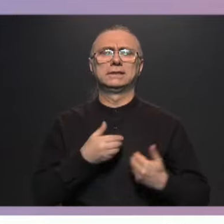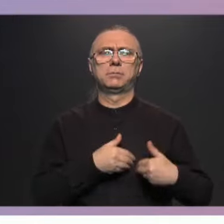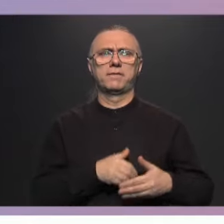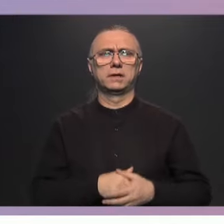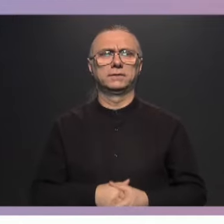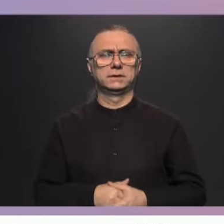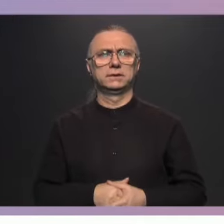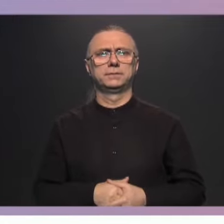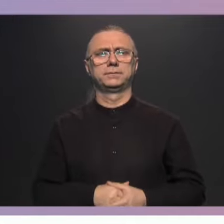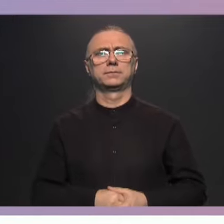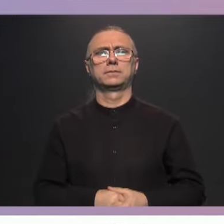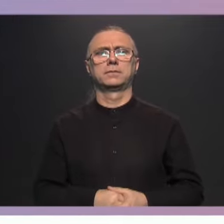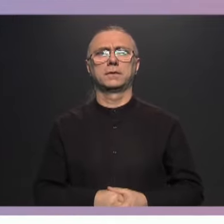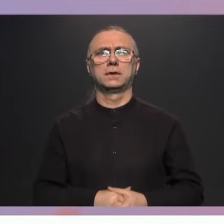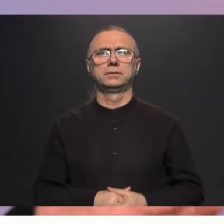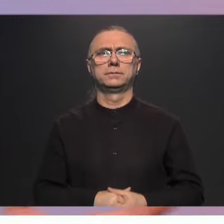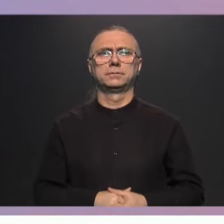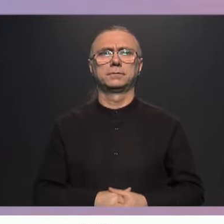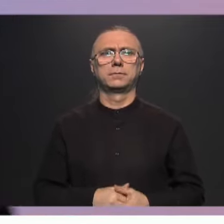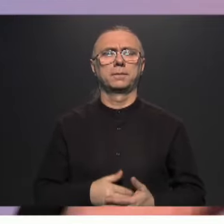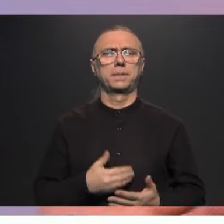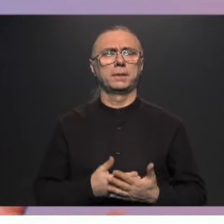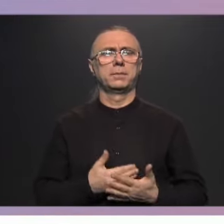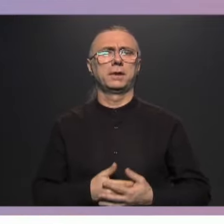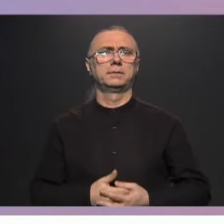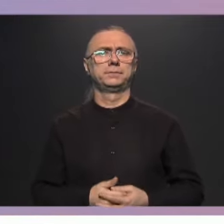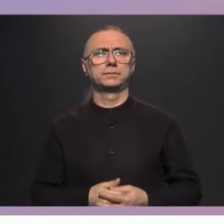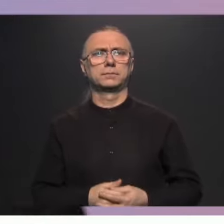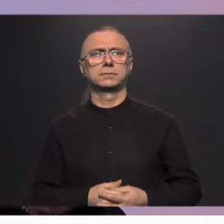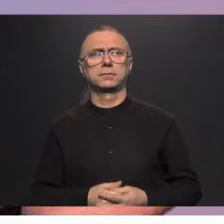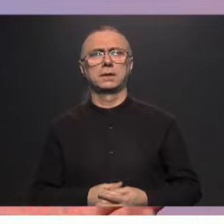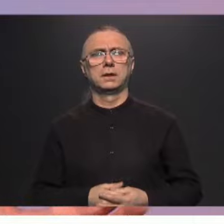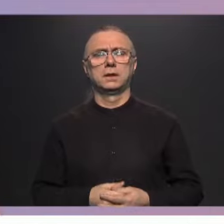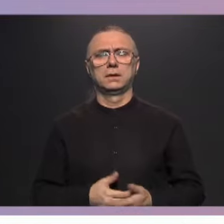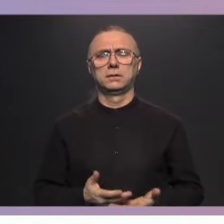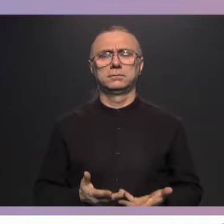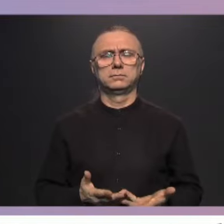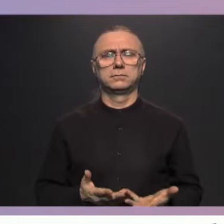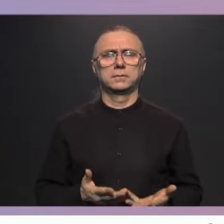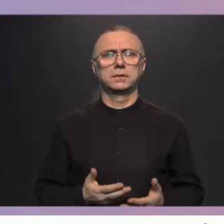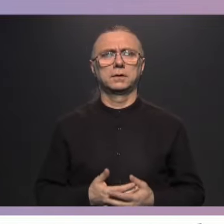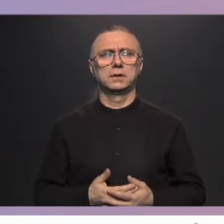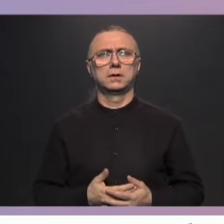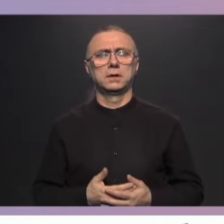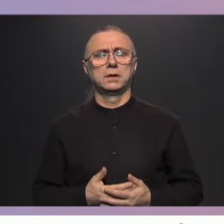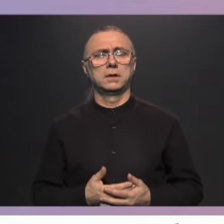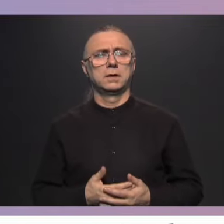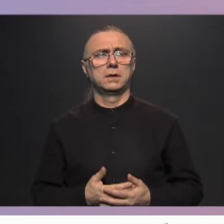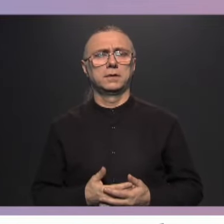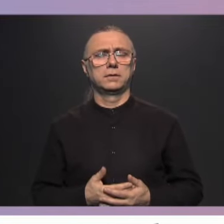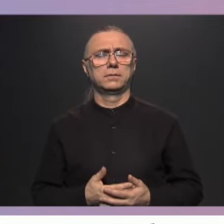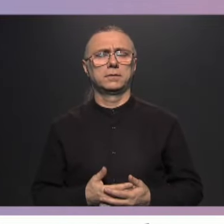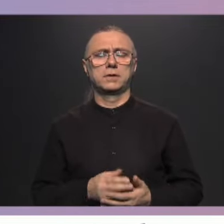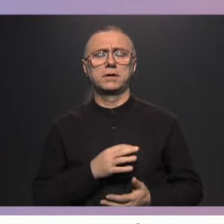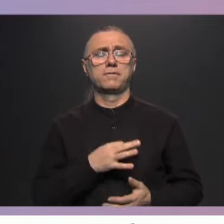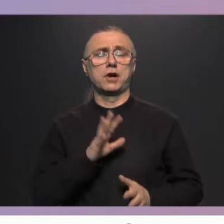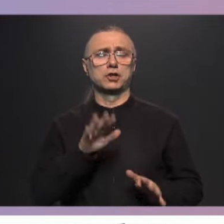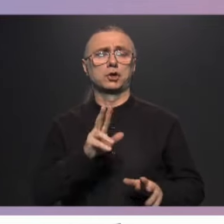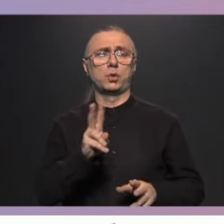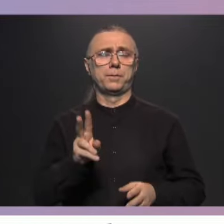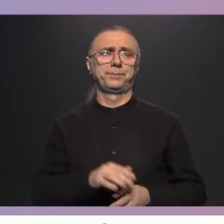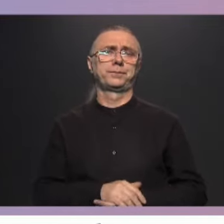первый раз. Я говорю, брат или сестра, или там бабуля, там, неважно. Я говорю, знаете, вот как бывает,